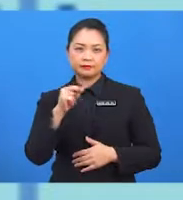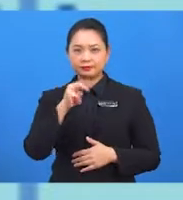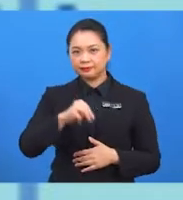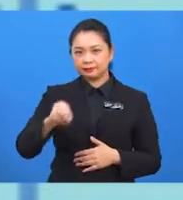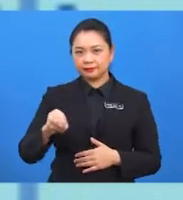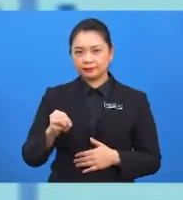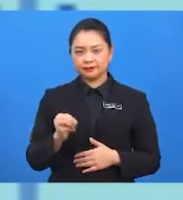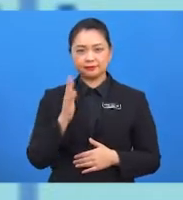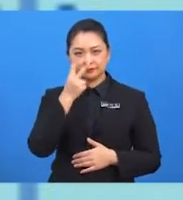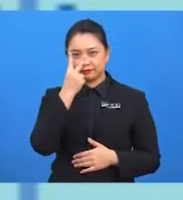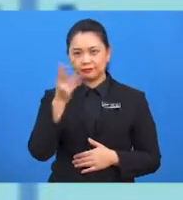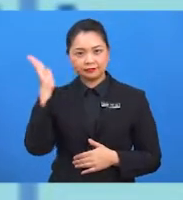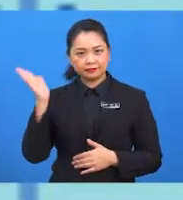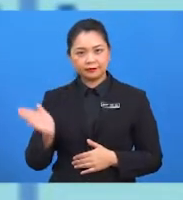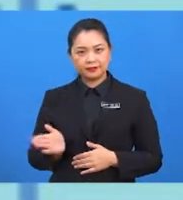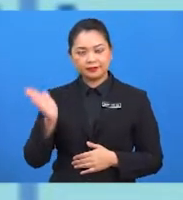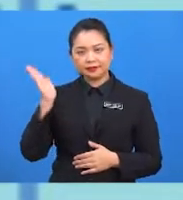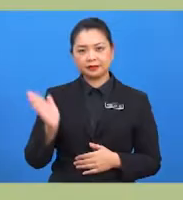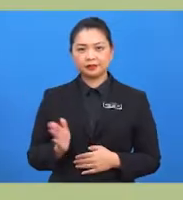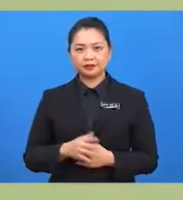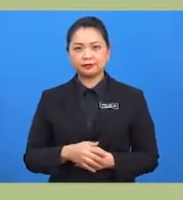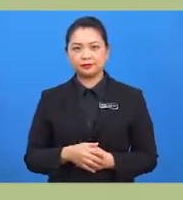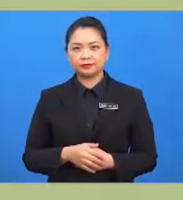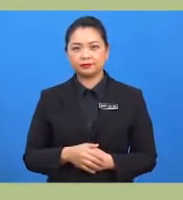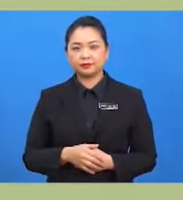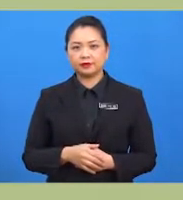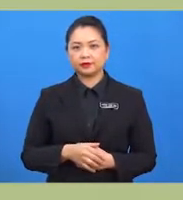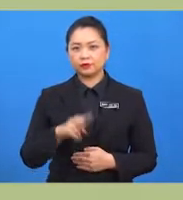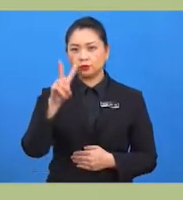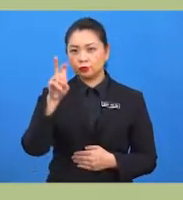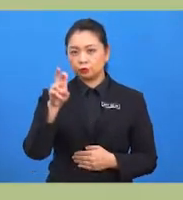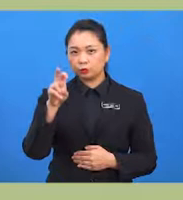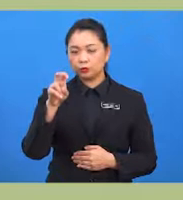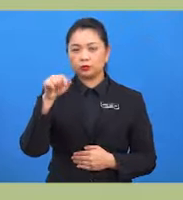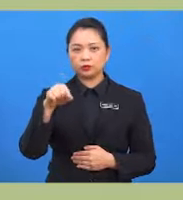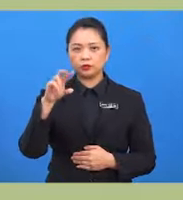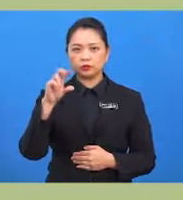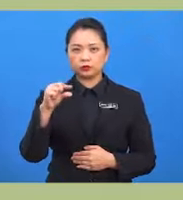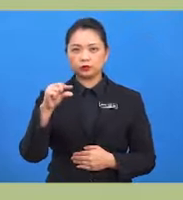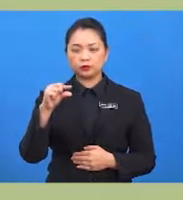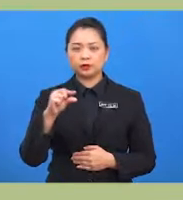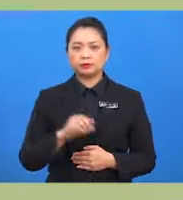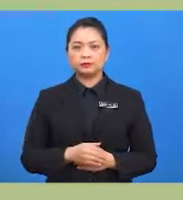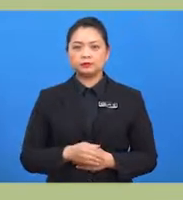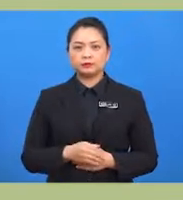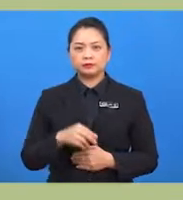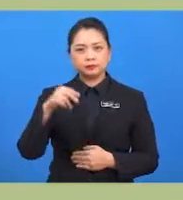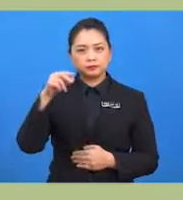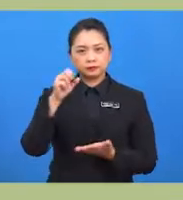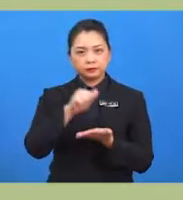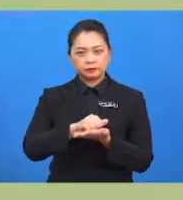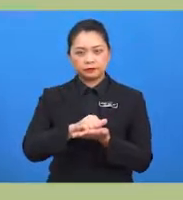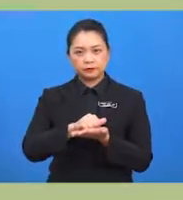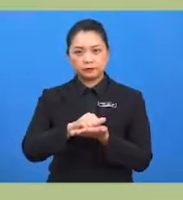si lihat contoh 1 Hai 20 puluhan kosong G pedal kopling